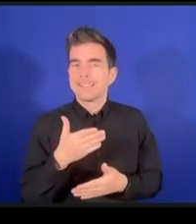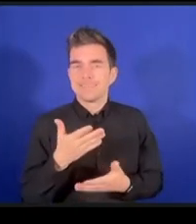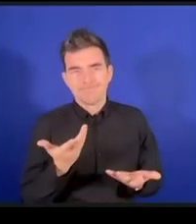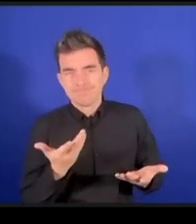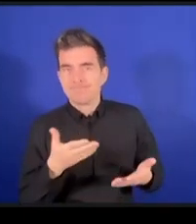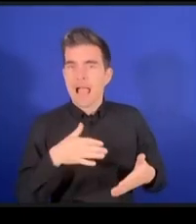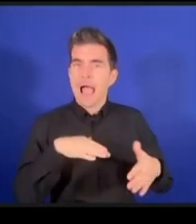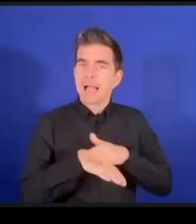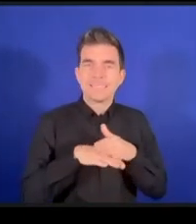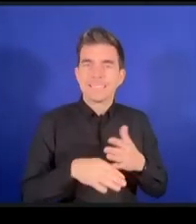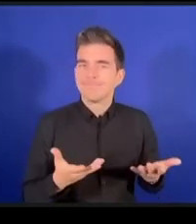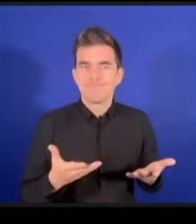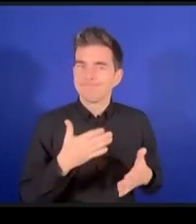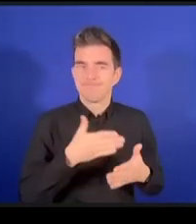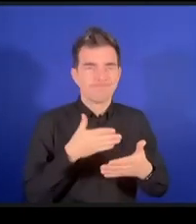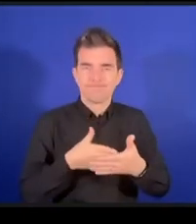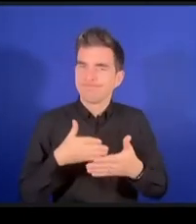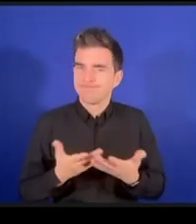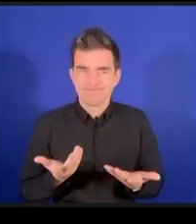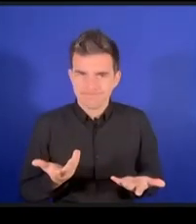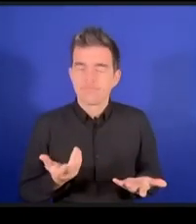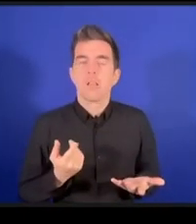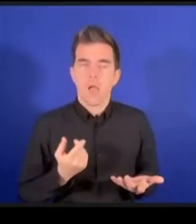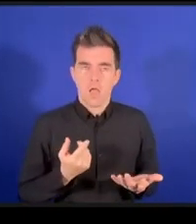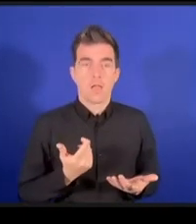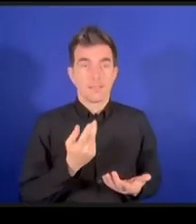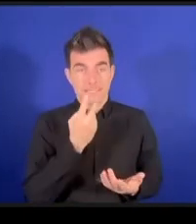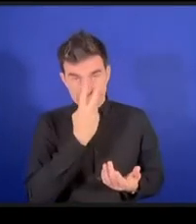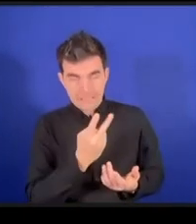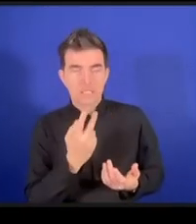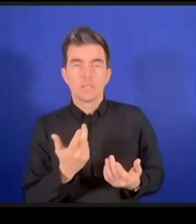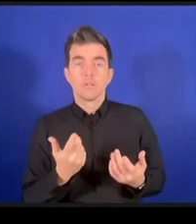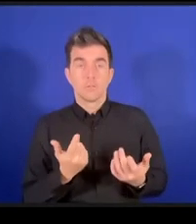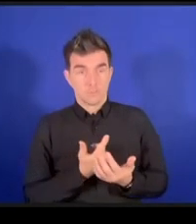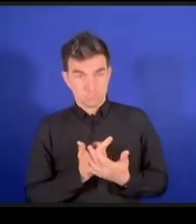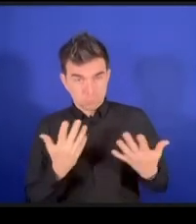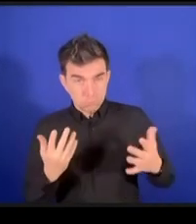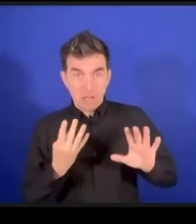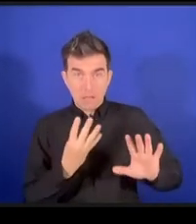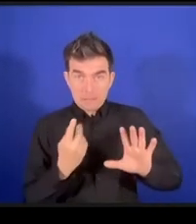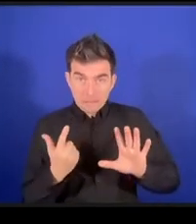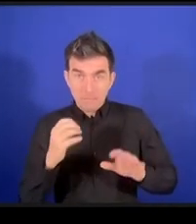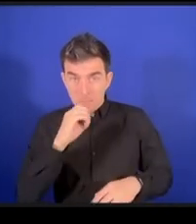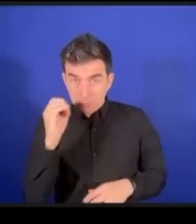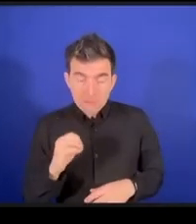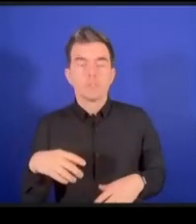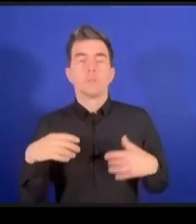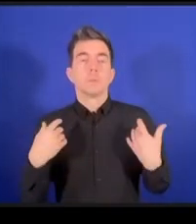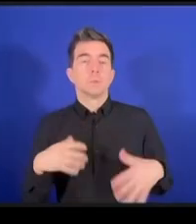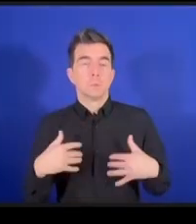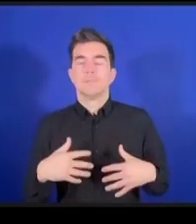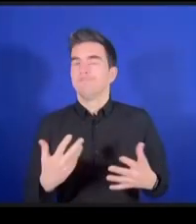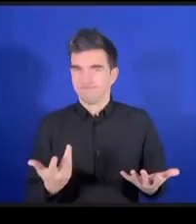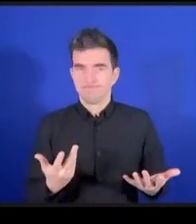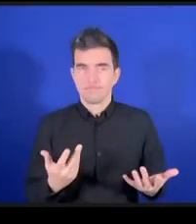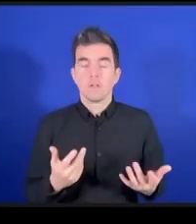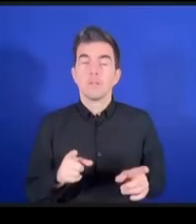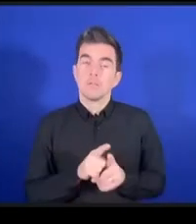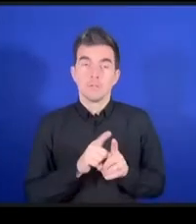ими словами предстаёт ещё длинный путь для того чтобы по-настоящему